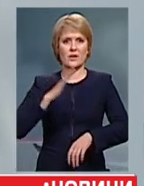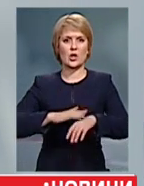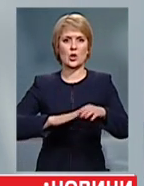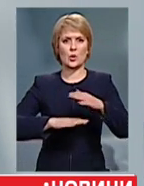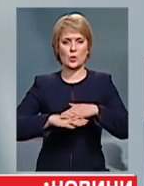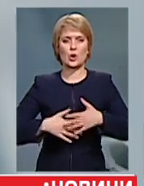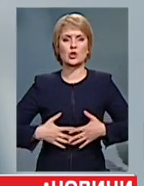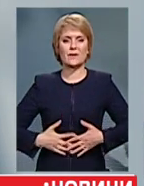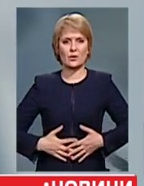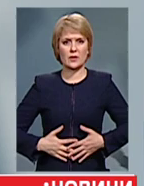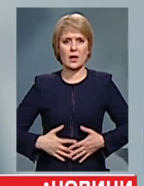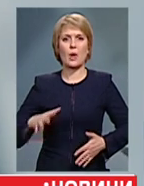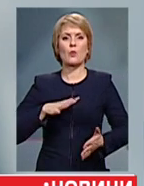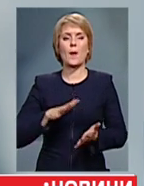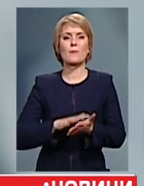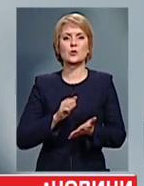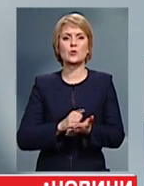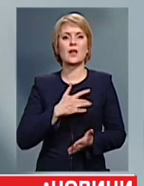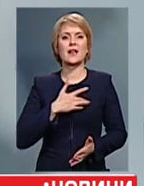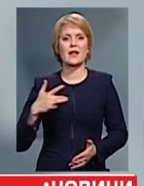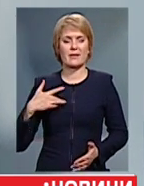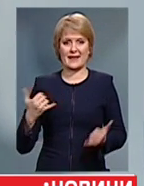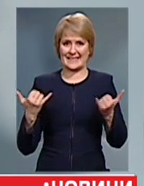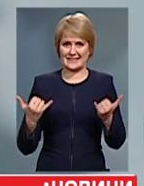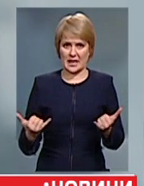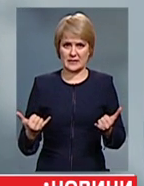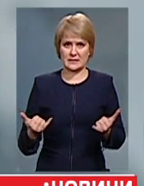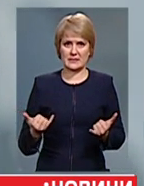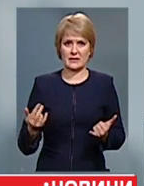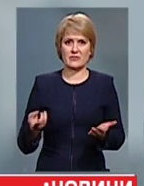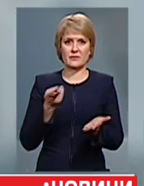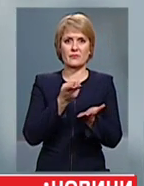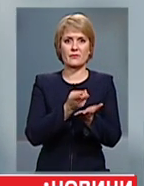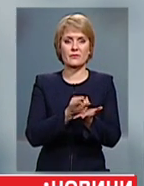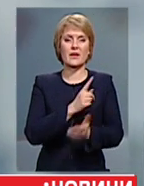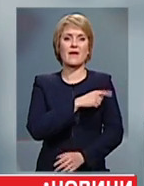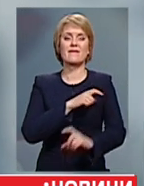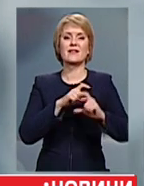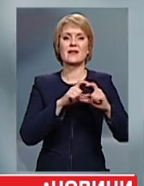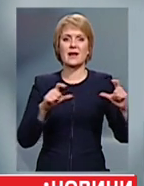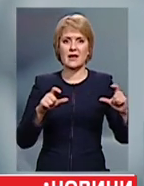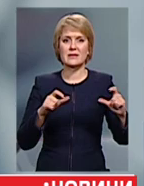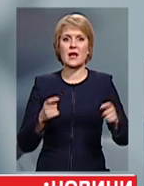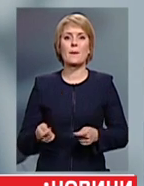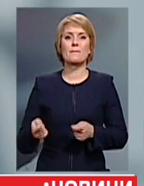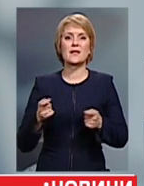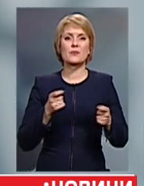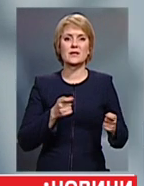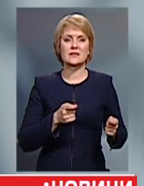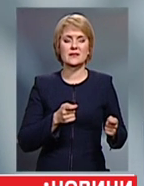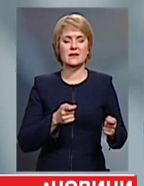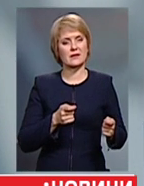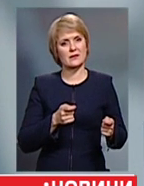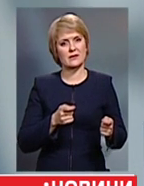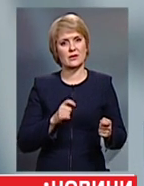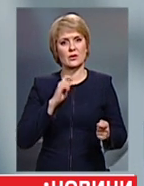та живота. І було пошкоджено легені. Тому зараз він перебуває у Попаснянську лікарню, куди його привезли військовослужбовці Збройних сил